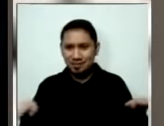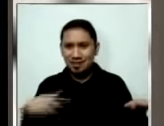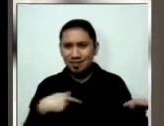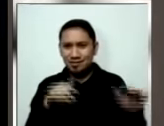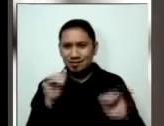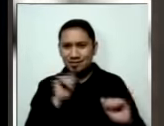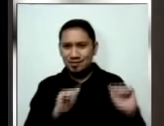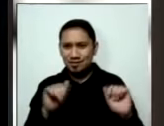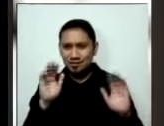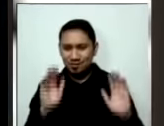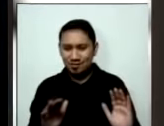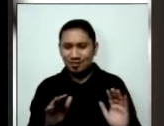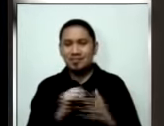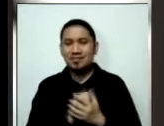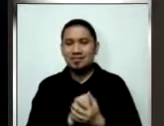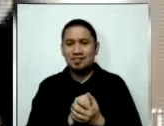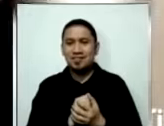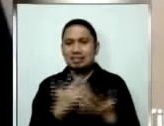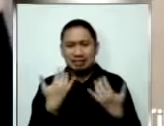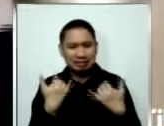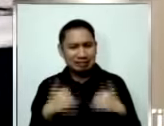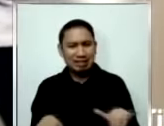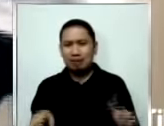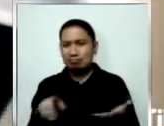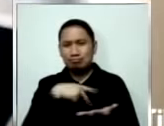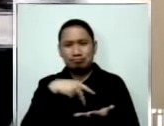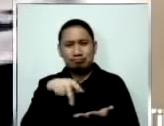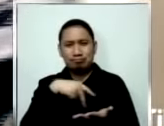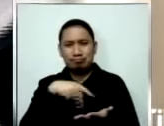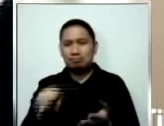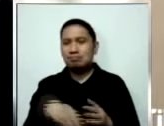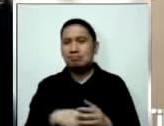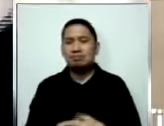Seth De La Cruz kumasa rin.